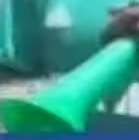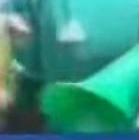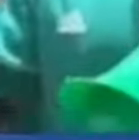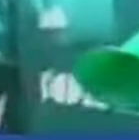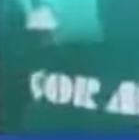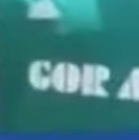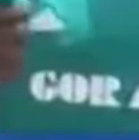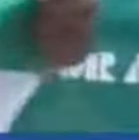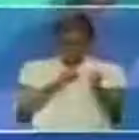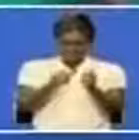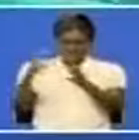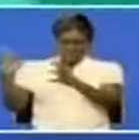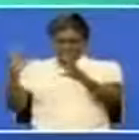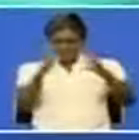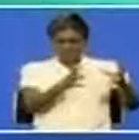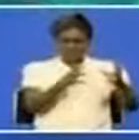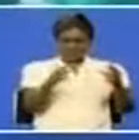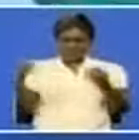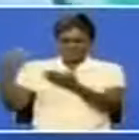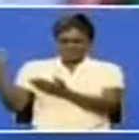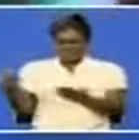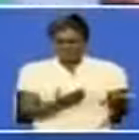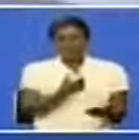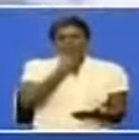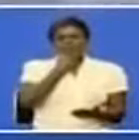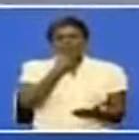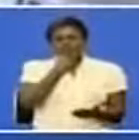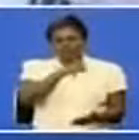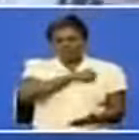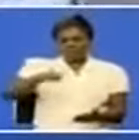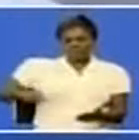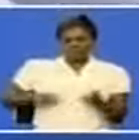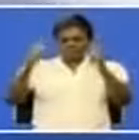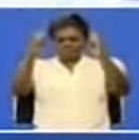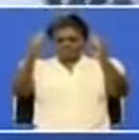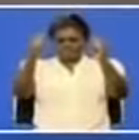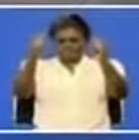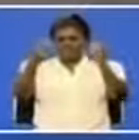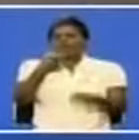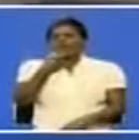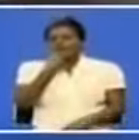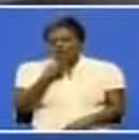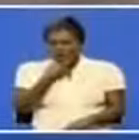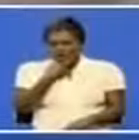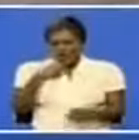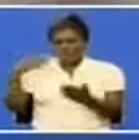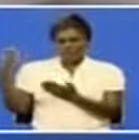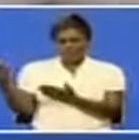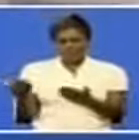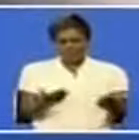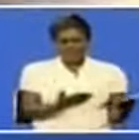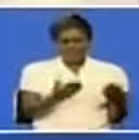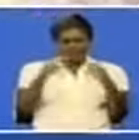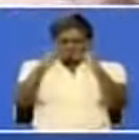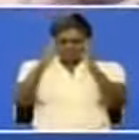Lilikuwa pambano la mabingwa pale Bandari walipoalika Gor Mahia katika mchuano wa Super Cup uwanjani Mbaraki. Gor Mahia walimkaribisha mkufuzi